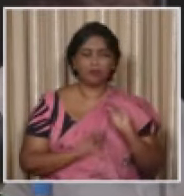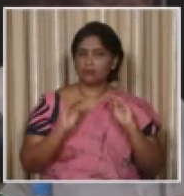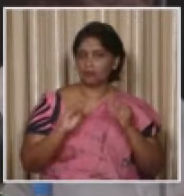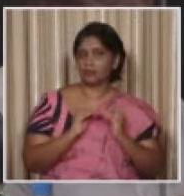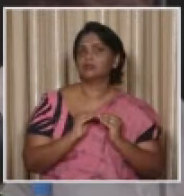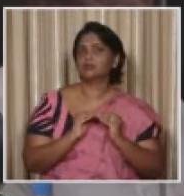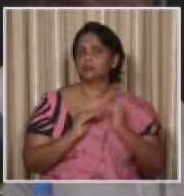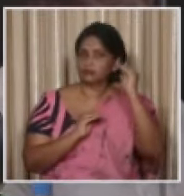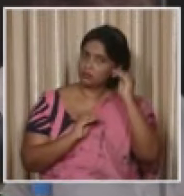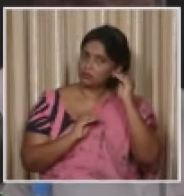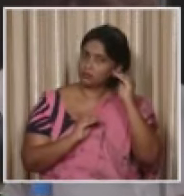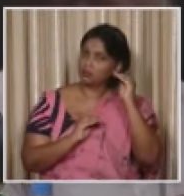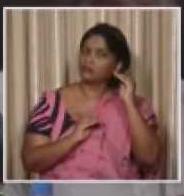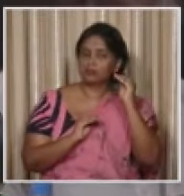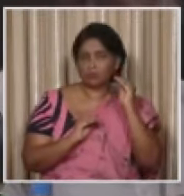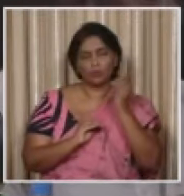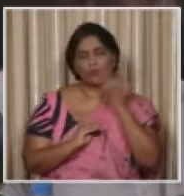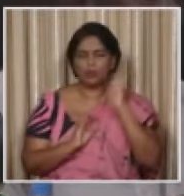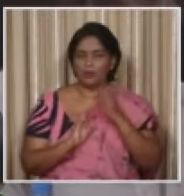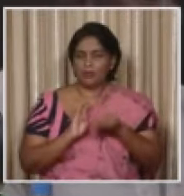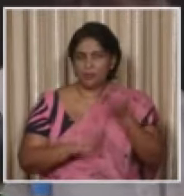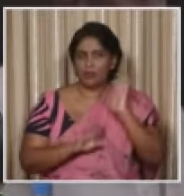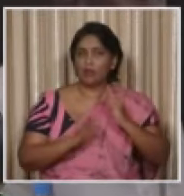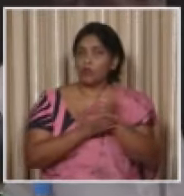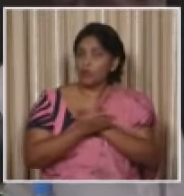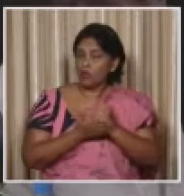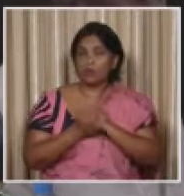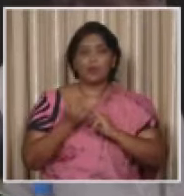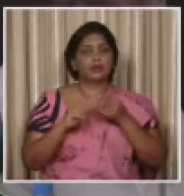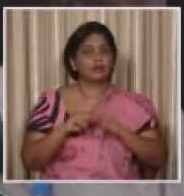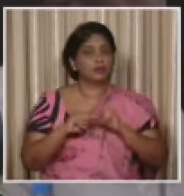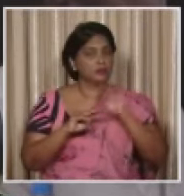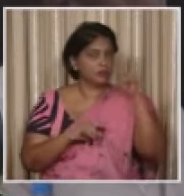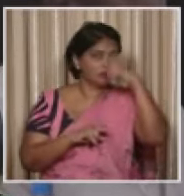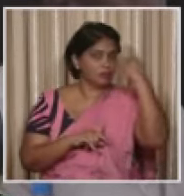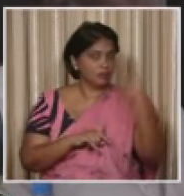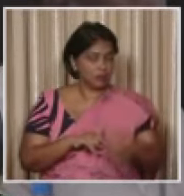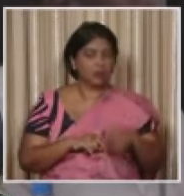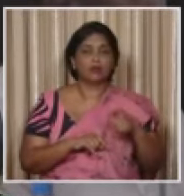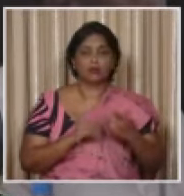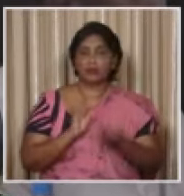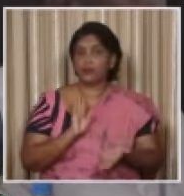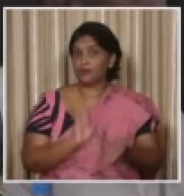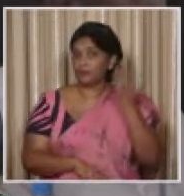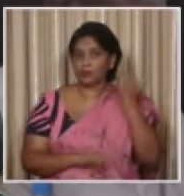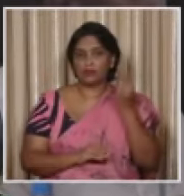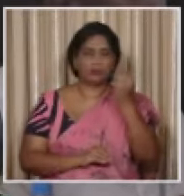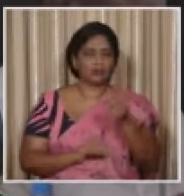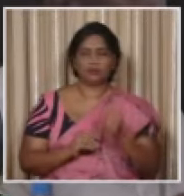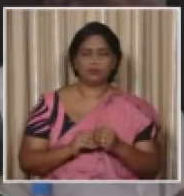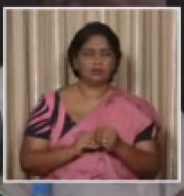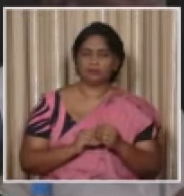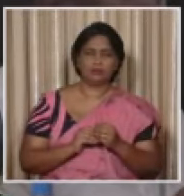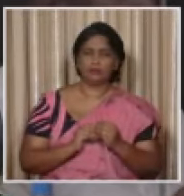වැඩි කිරීම සුදුසු විය හැකි වුවද සියලුම කාර්ය මණ්ඩලය සඳහා වැටුප් වර්ධක ලබා දීම සාධාරණීය